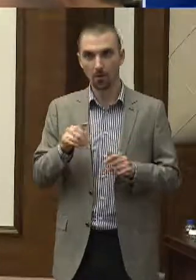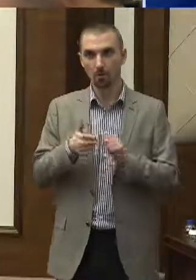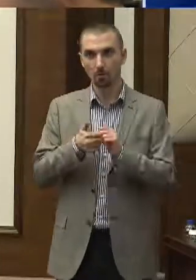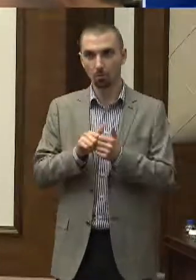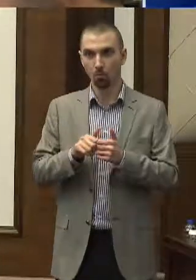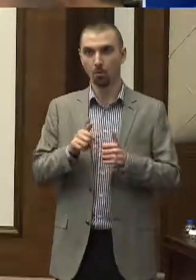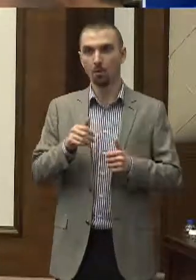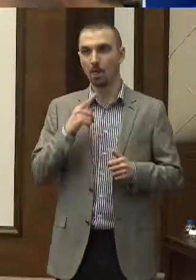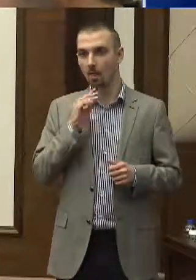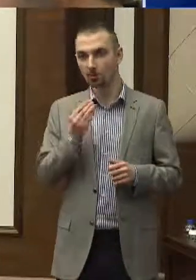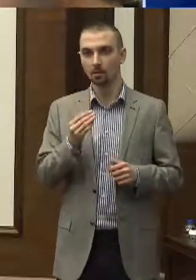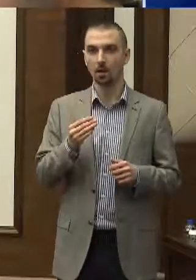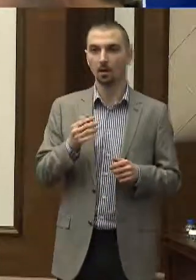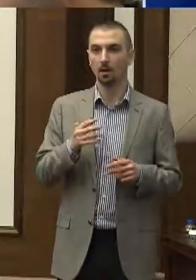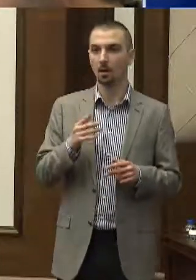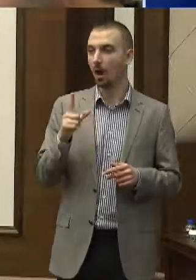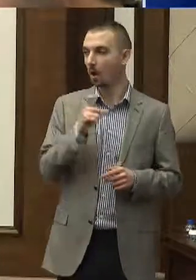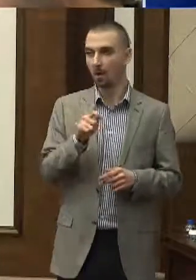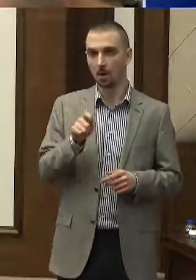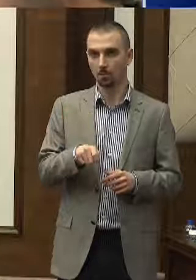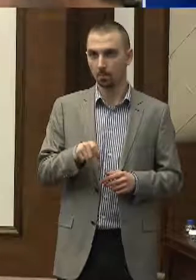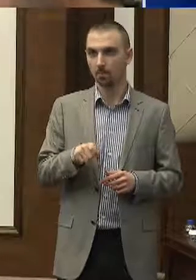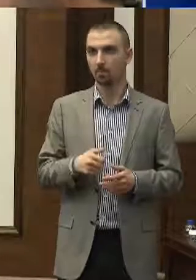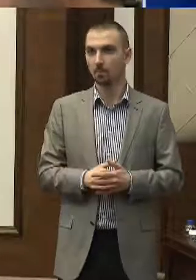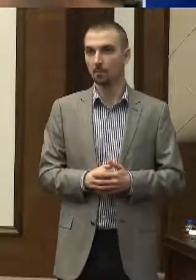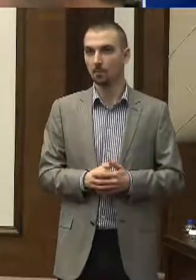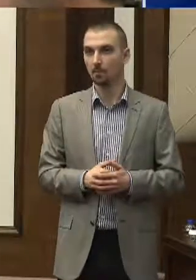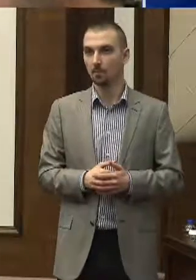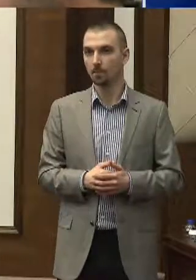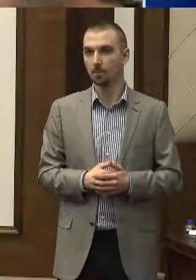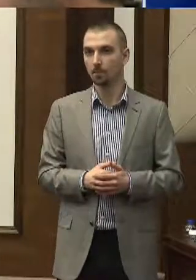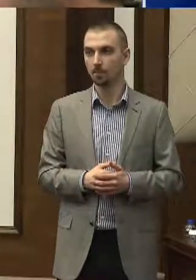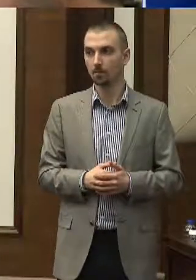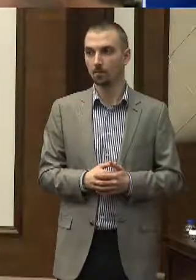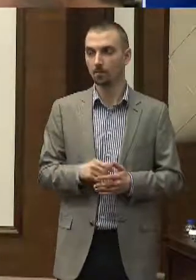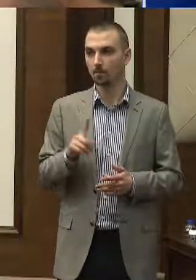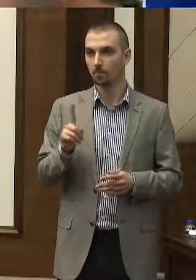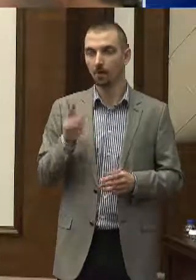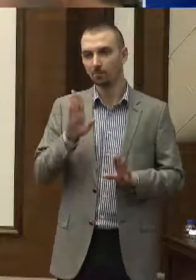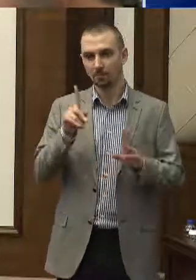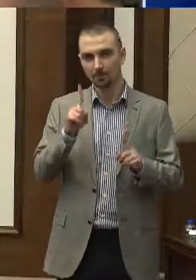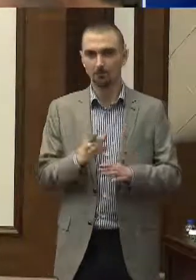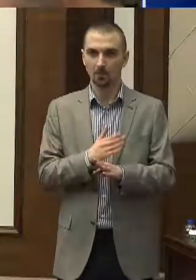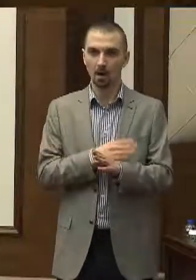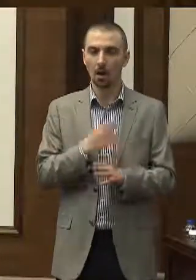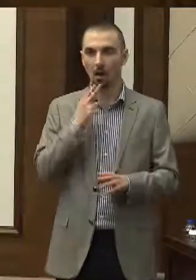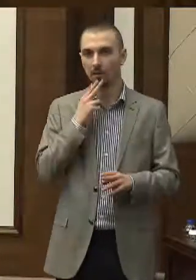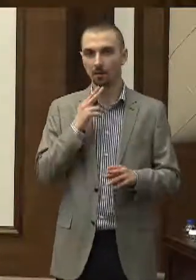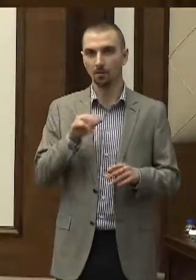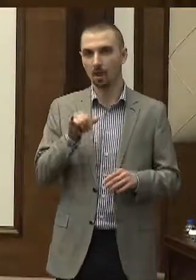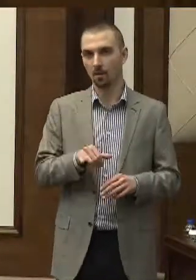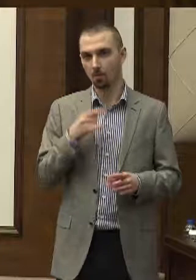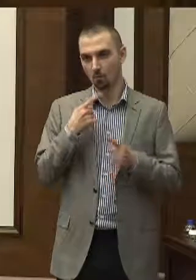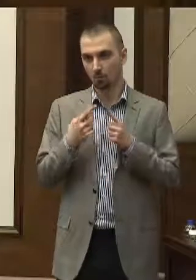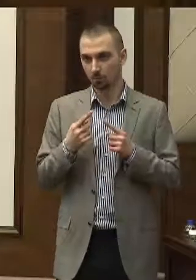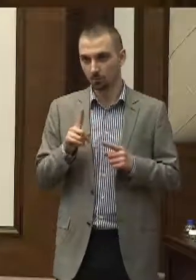konuşma olacak müsaade edersiniz. Abdullah Bey'den sordum. Ben kadın hakları ile ilgili bir kadın iki... Kadın hakları, önce kadın hakları. Çok kısa olacak zaten. Tabii tabii